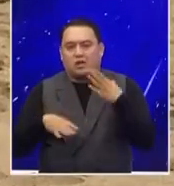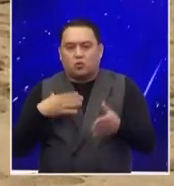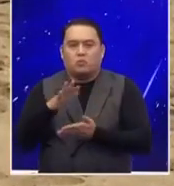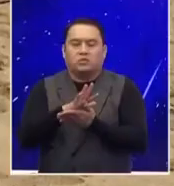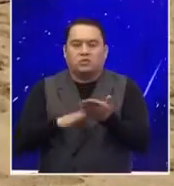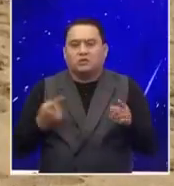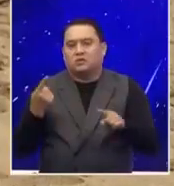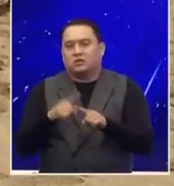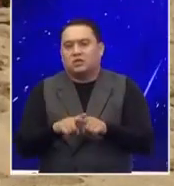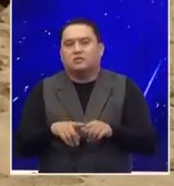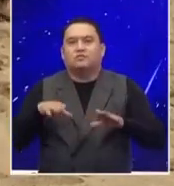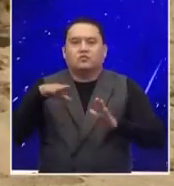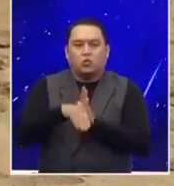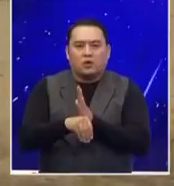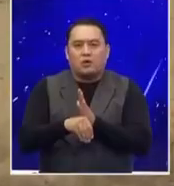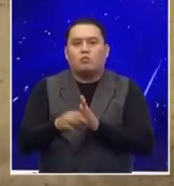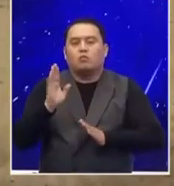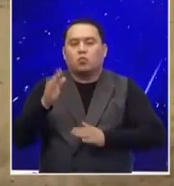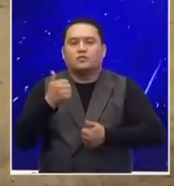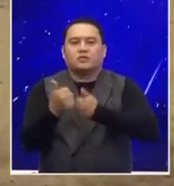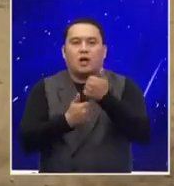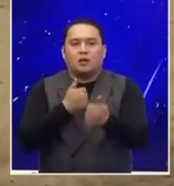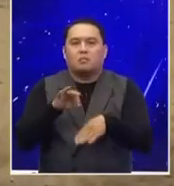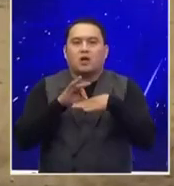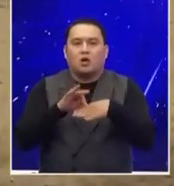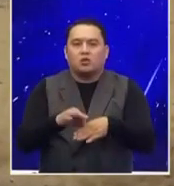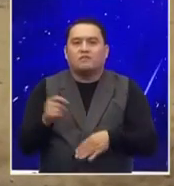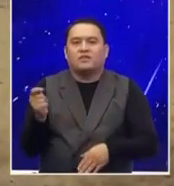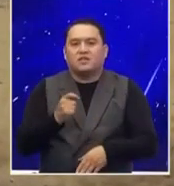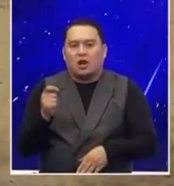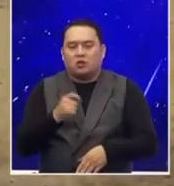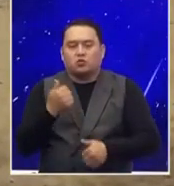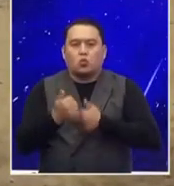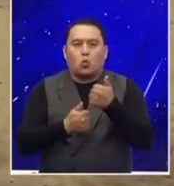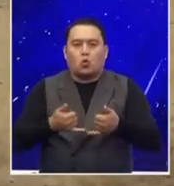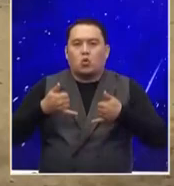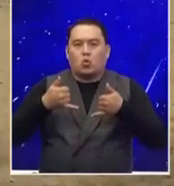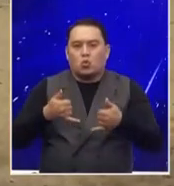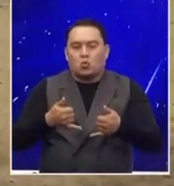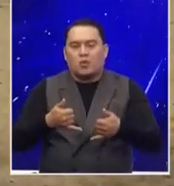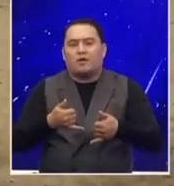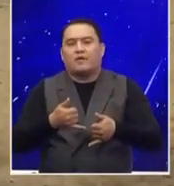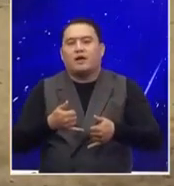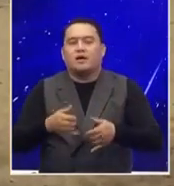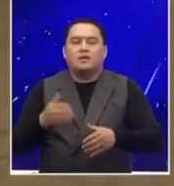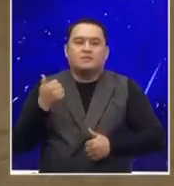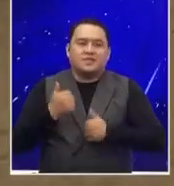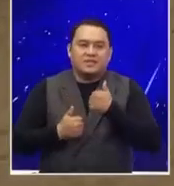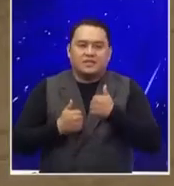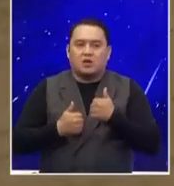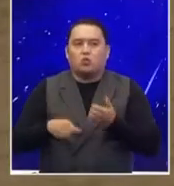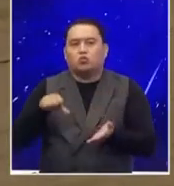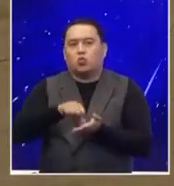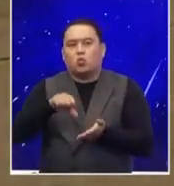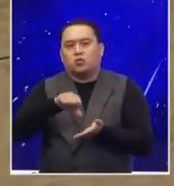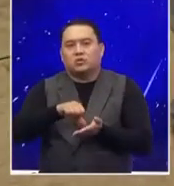основном на технико-тактической составляющей. Ближайшее соревнование пройдет уже в эти выходные – турнир на призы клуба «Буревестник». Это престижное первенство, на которое